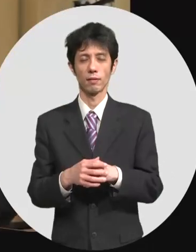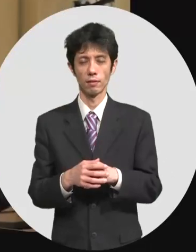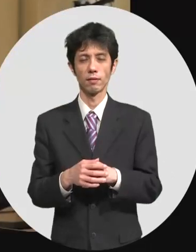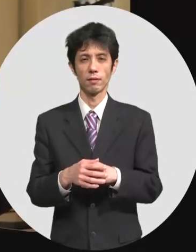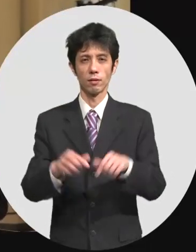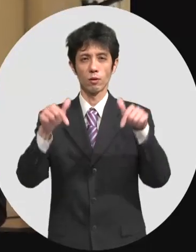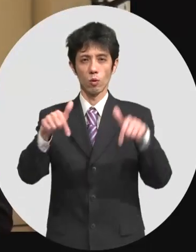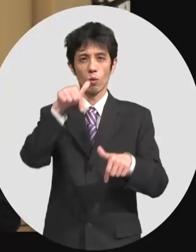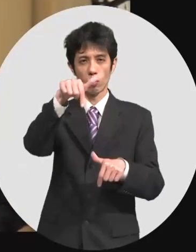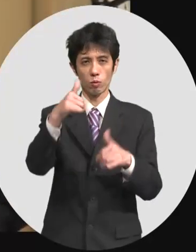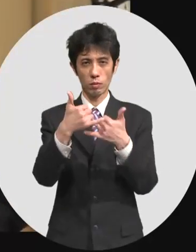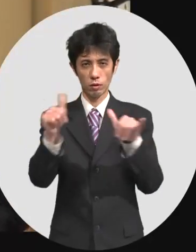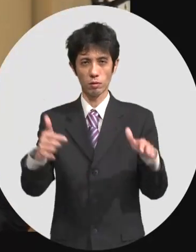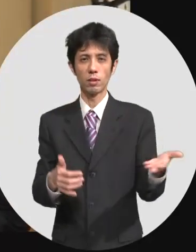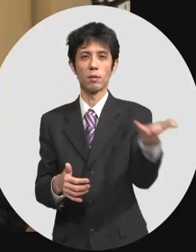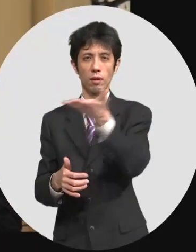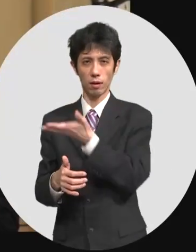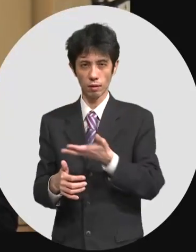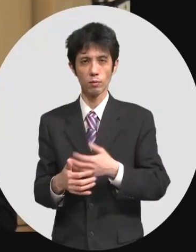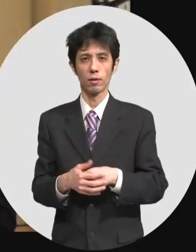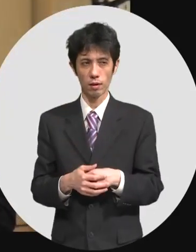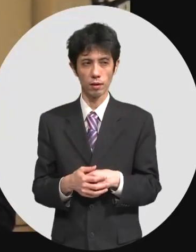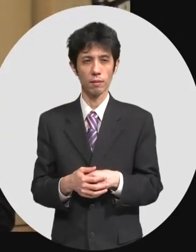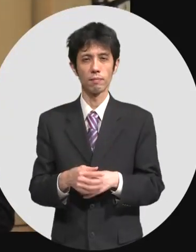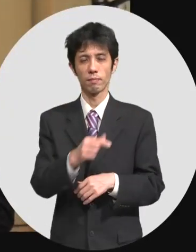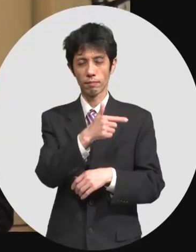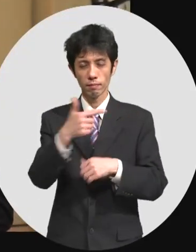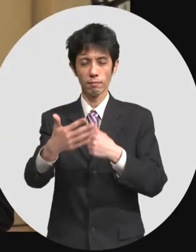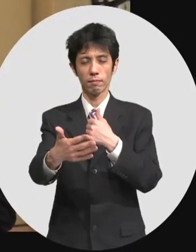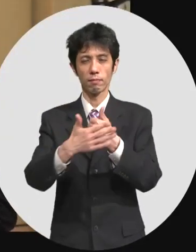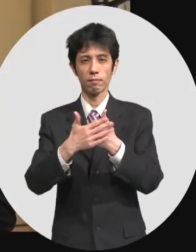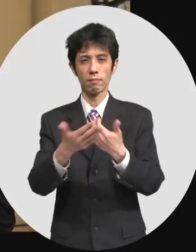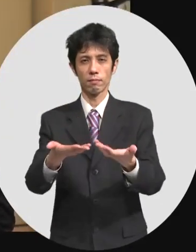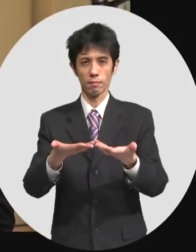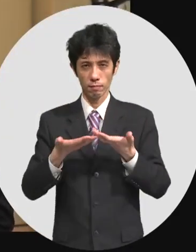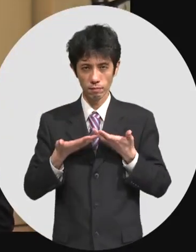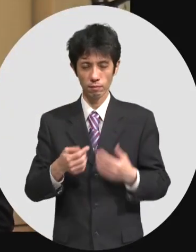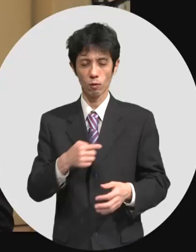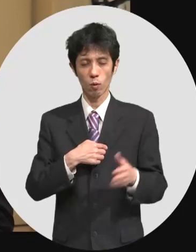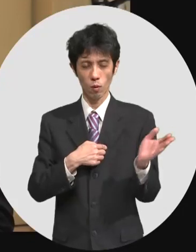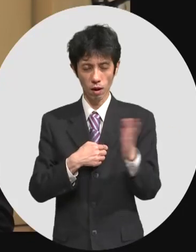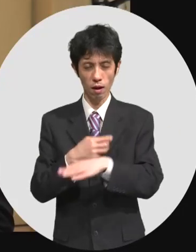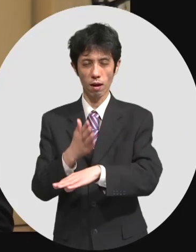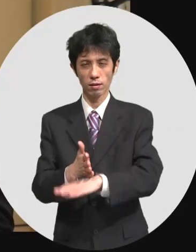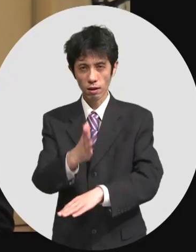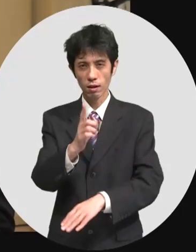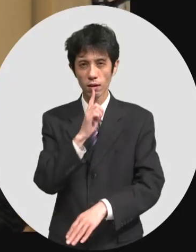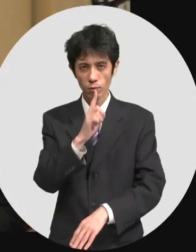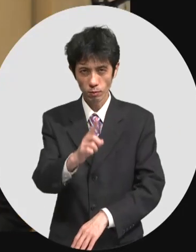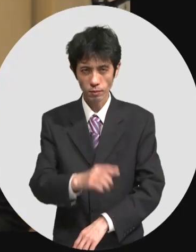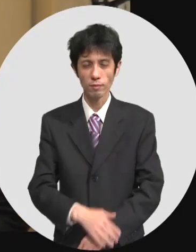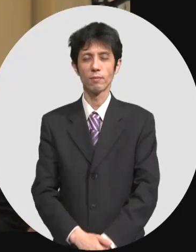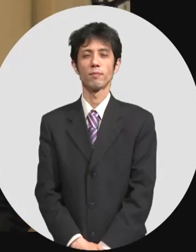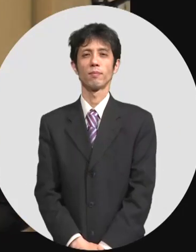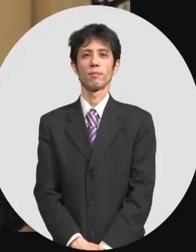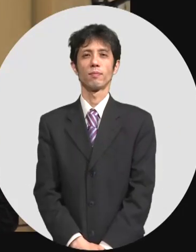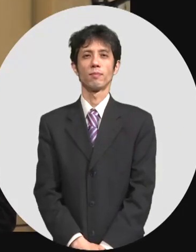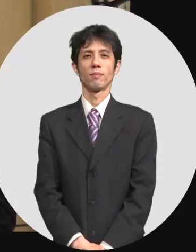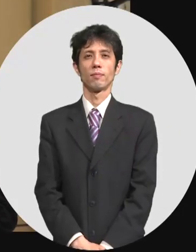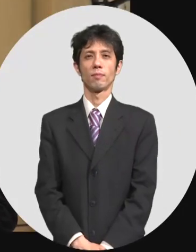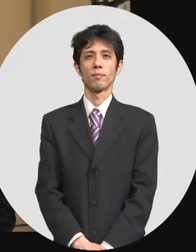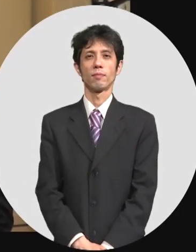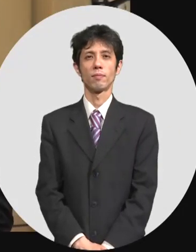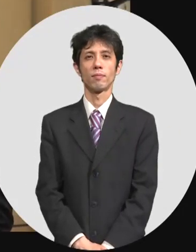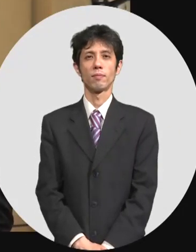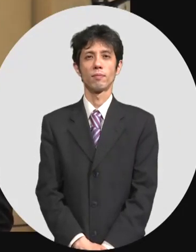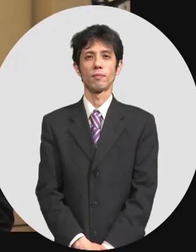まずはじめに京都府民の皆様にはこの間大変なご協力をいただきまして心から感謝を申し上げたいというふうに思います